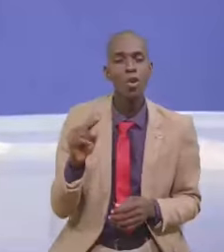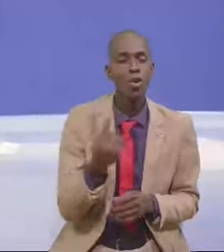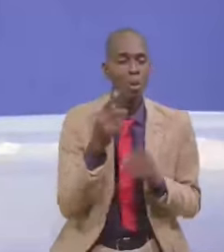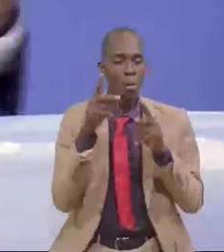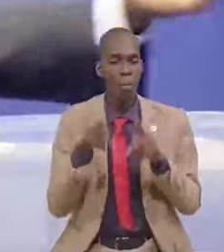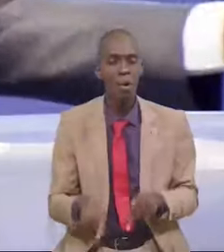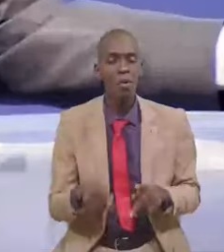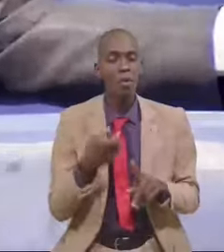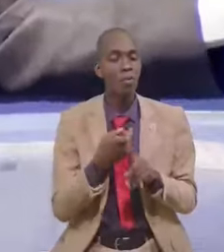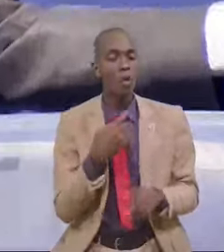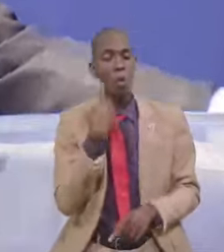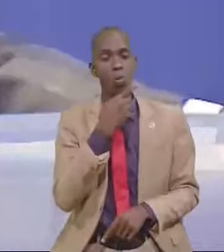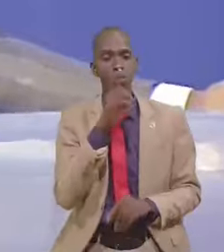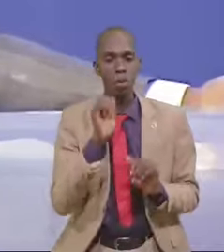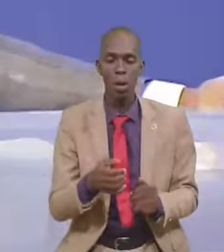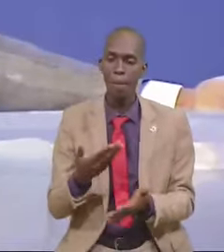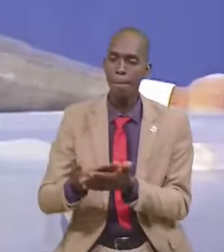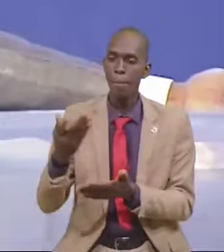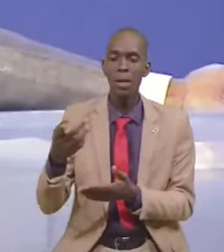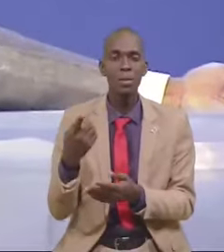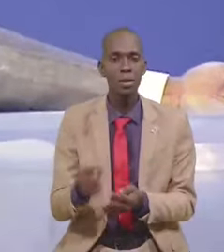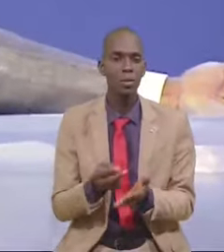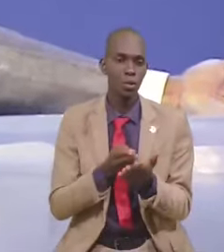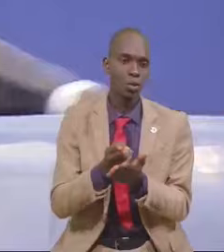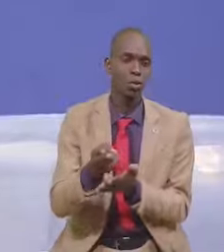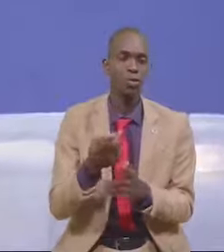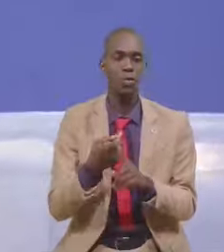Et c'est la seule personne chez qui pouvait avoir la vérité.